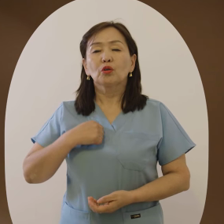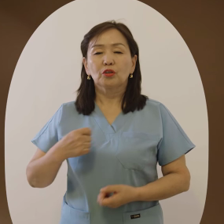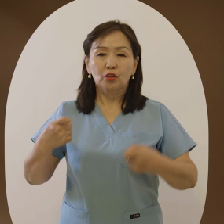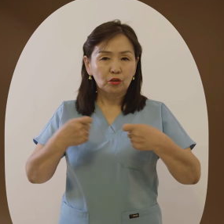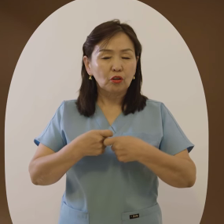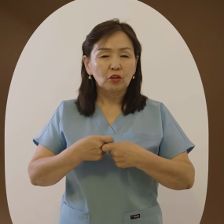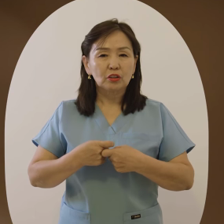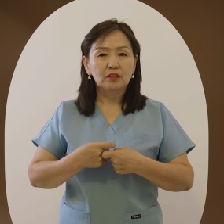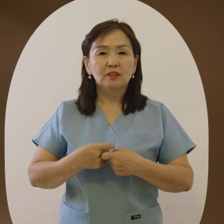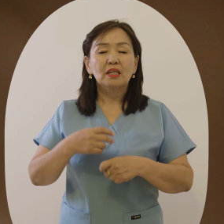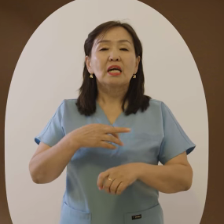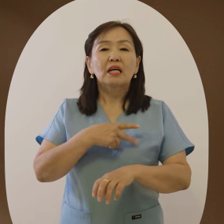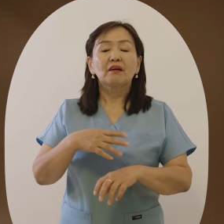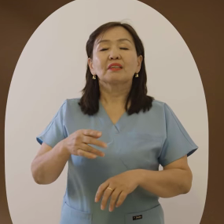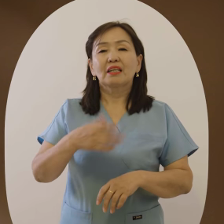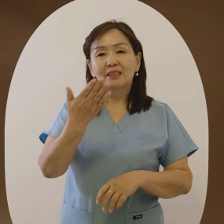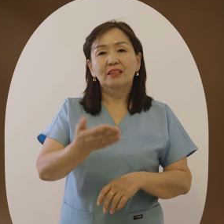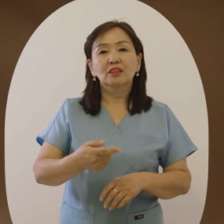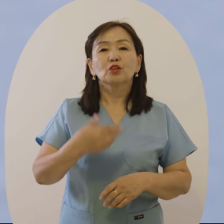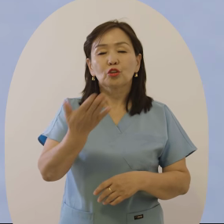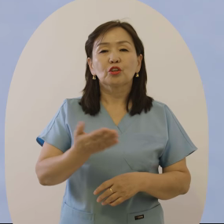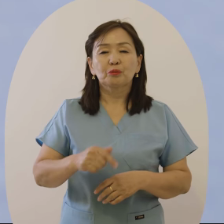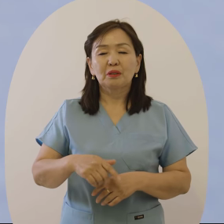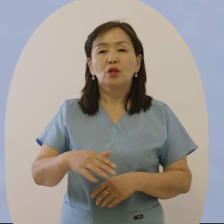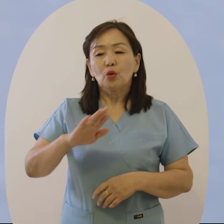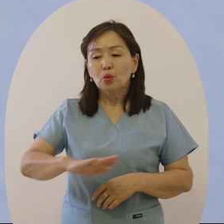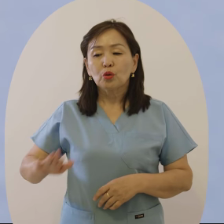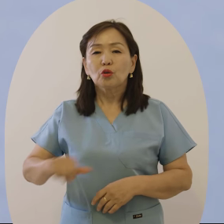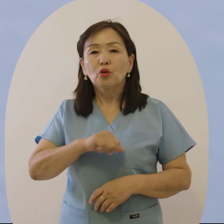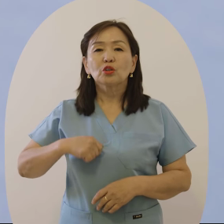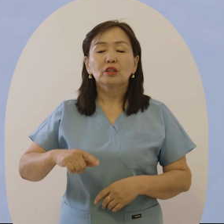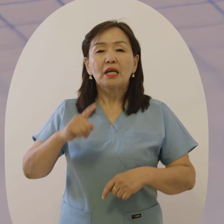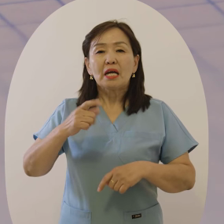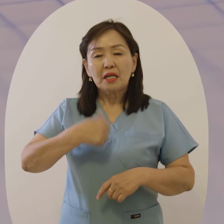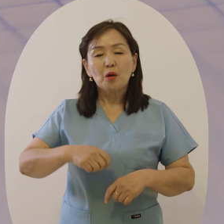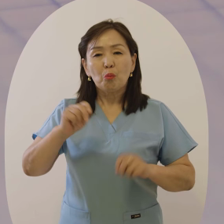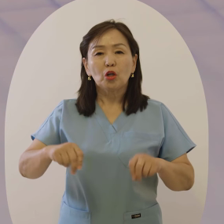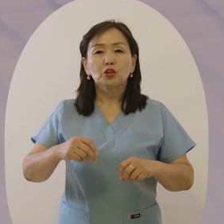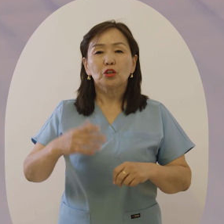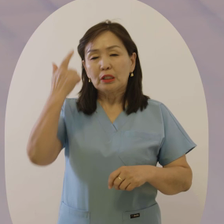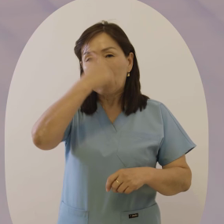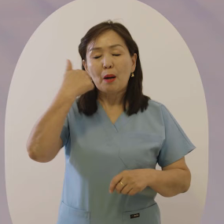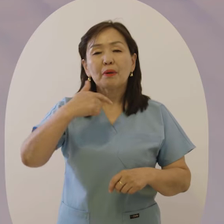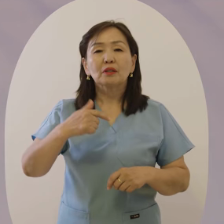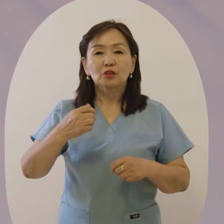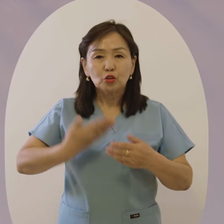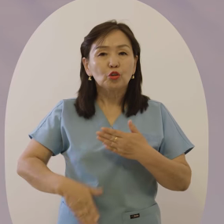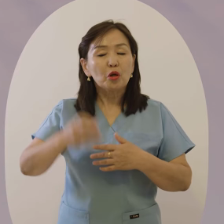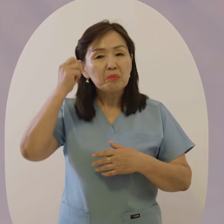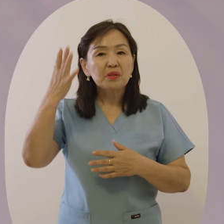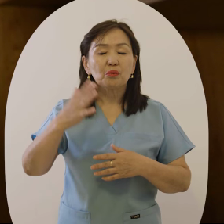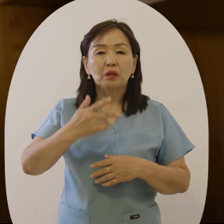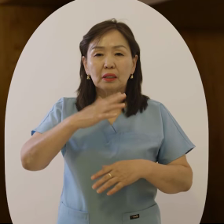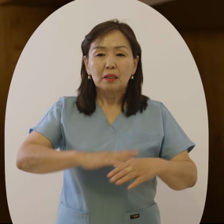Би өөрт тохиолдсон явдлаа та нарт хүргэх гэж байна. Хүүхдүүд өөрсдөө хэн болж төрхөө бас ямар царай зүстэй болж төрхөө